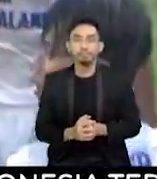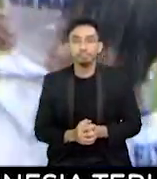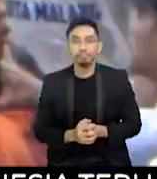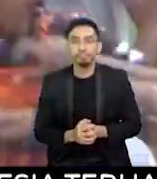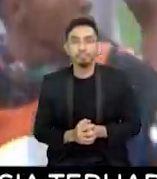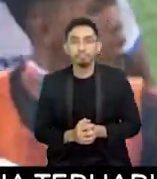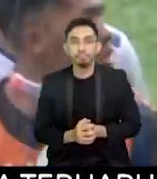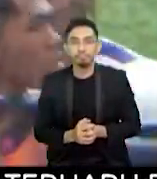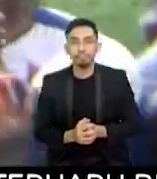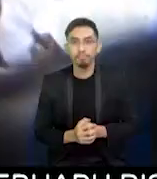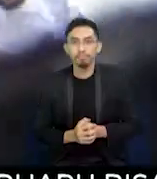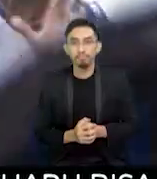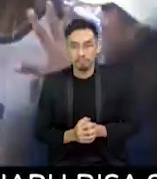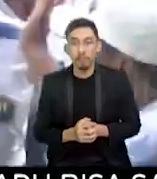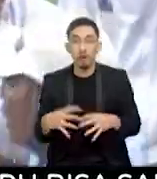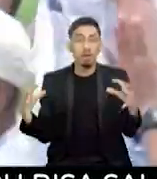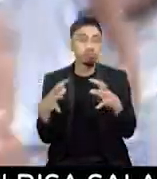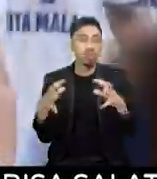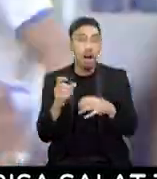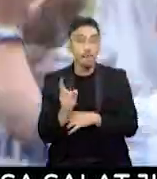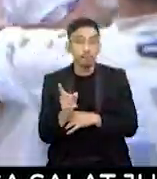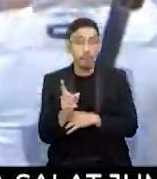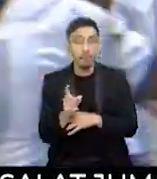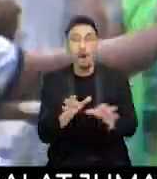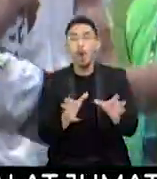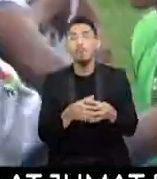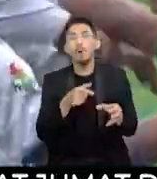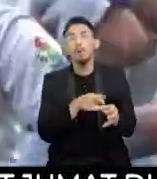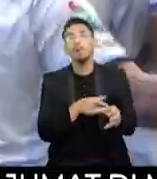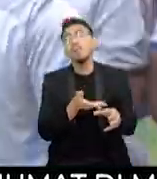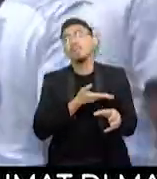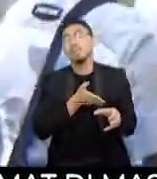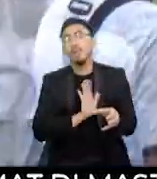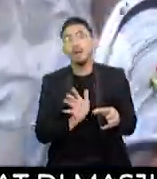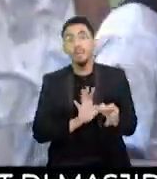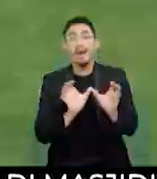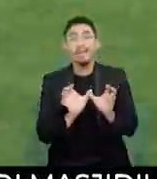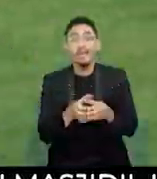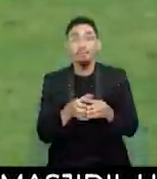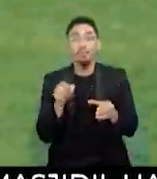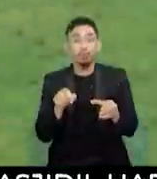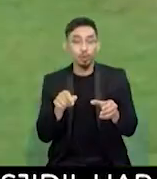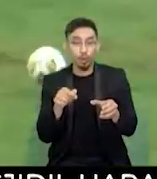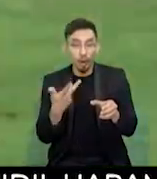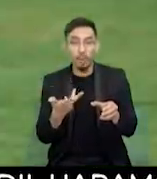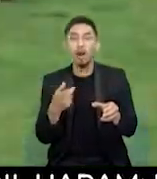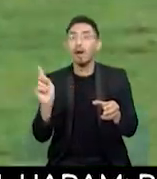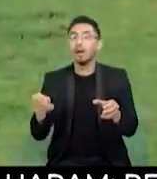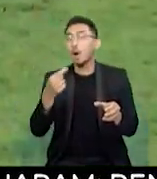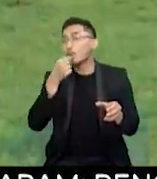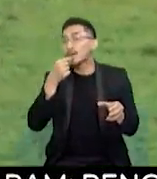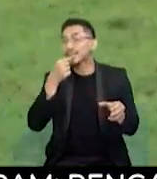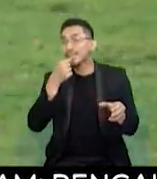Kericuhan dipicu protes pemain yang tidak terima dengan keputusan wasit yang menghadiahi kartu merah kepada pemain kedua tim. Pada akhir babak